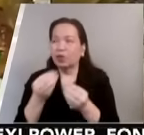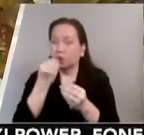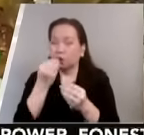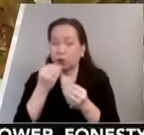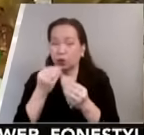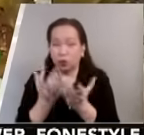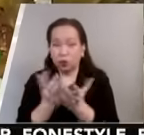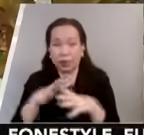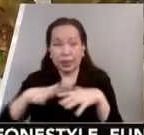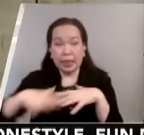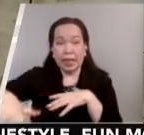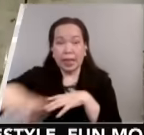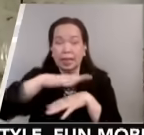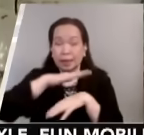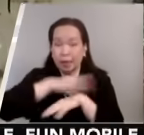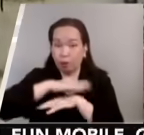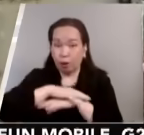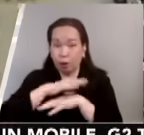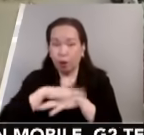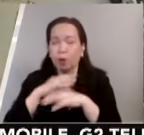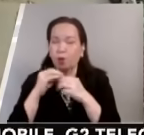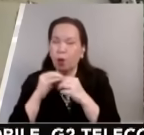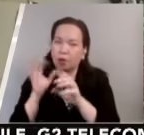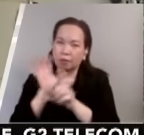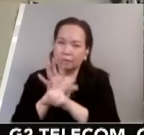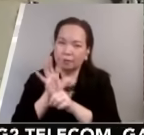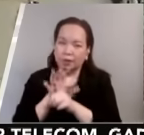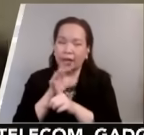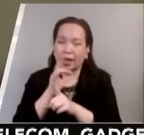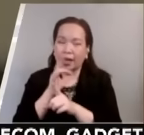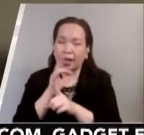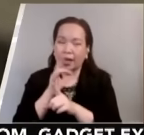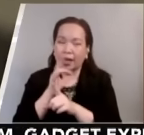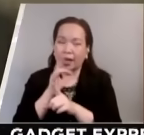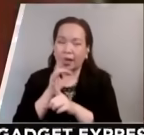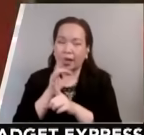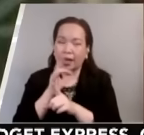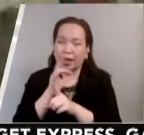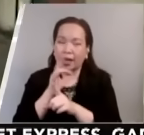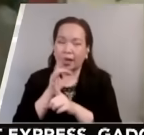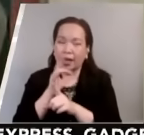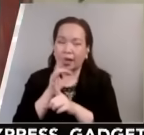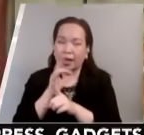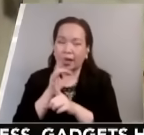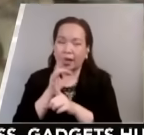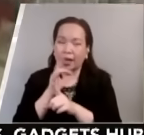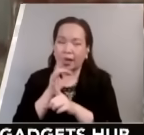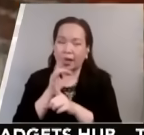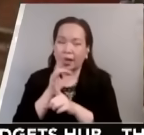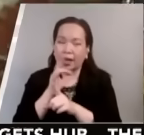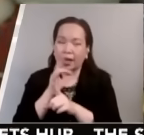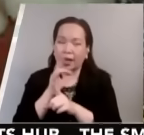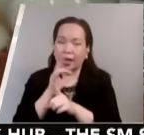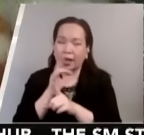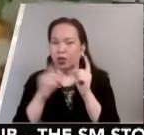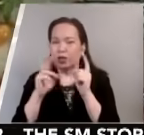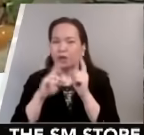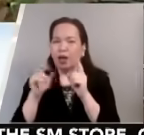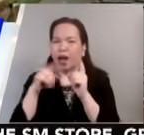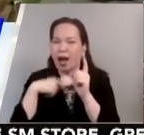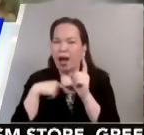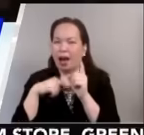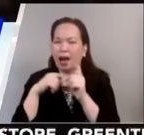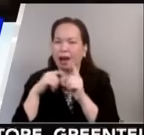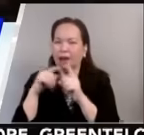pumasok ang swerte para naman safe daw sa paputok gamitan na lang ito ng electric paputok na